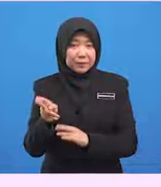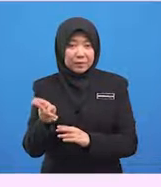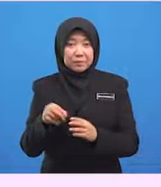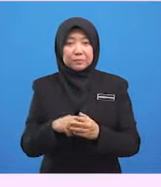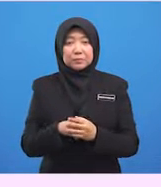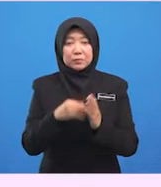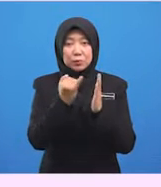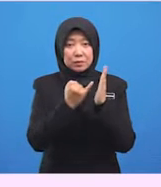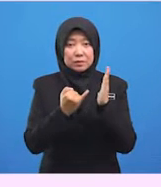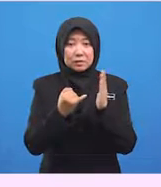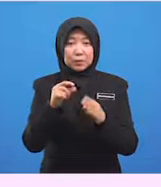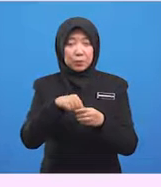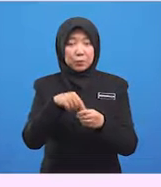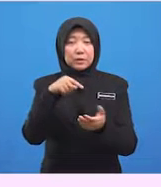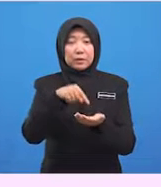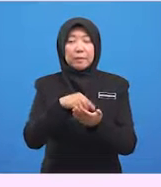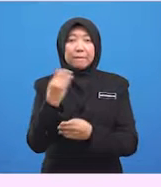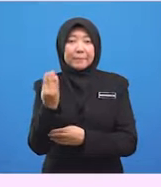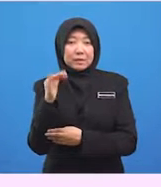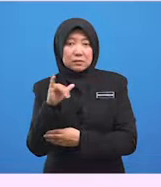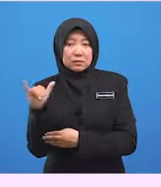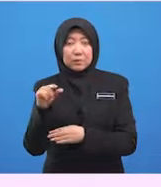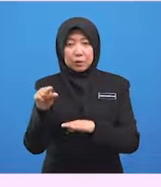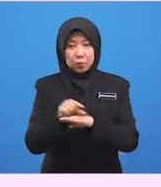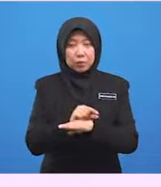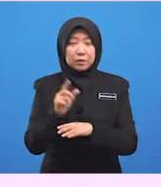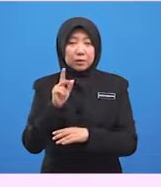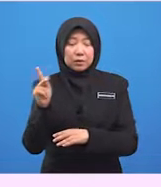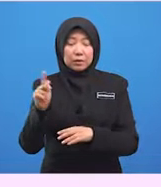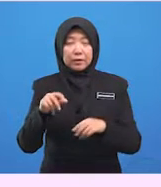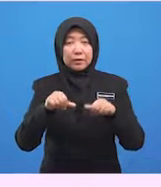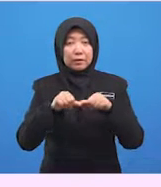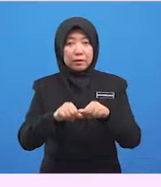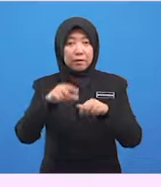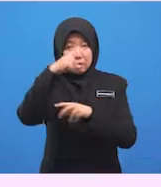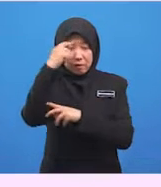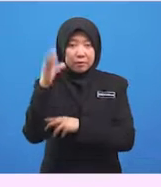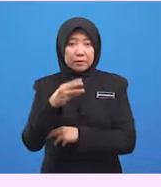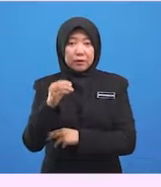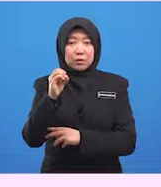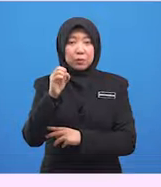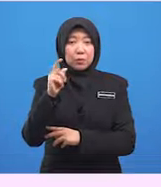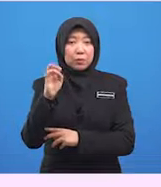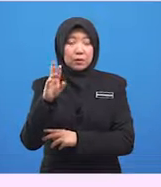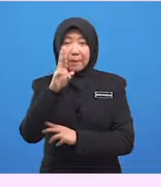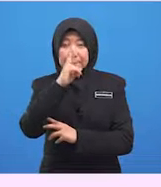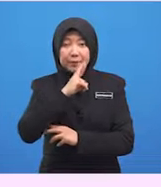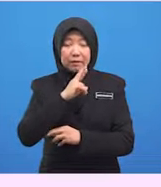lukisan gua ini biasanya menggunakan arang dan oker merah